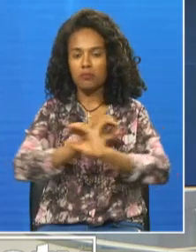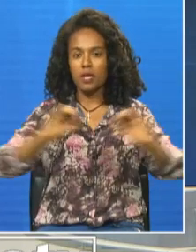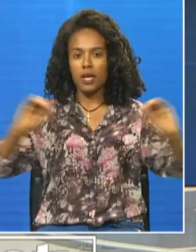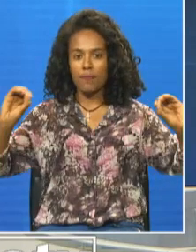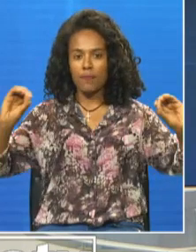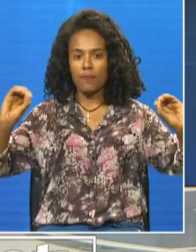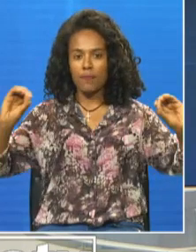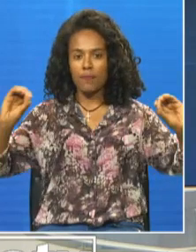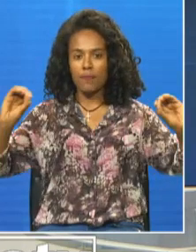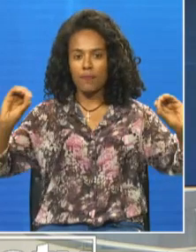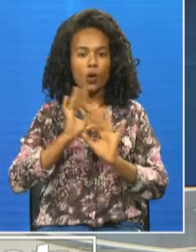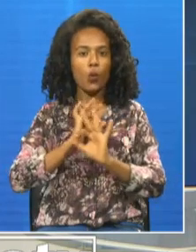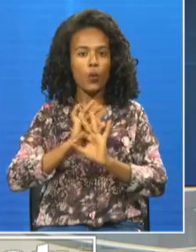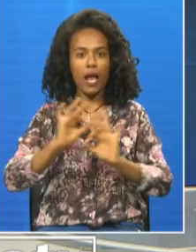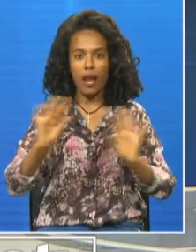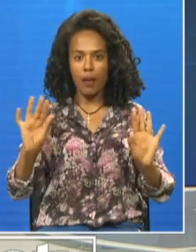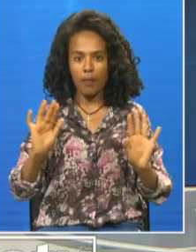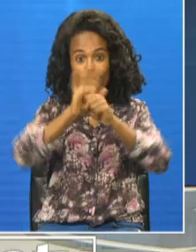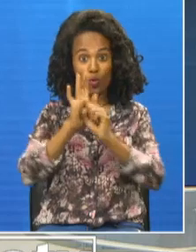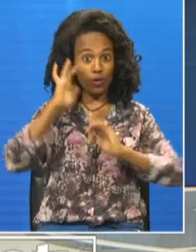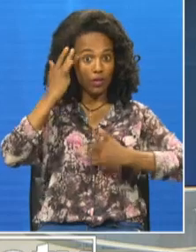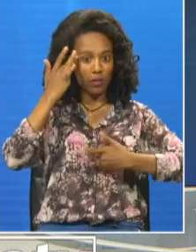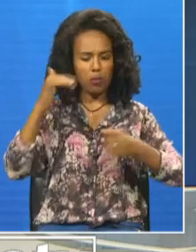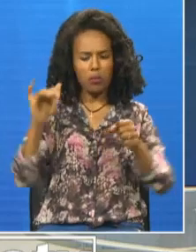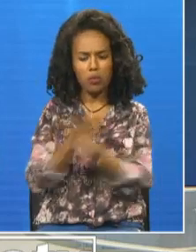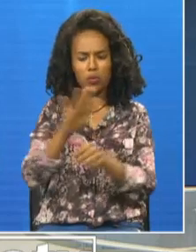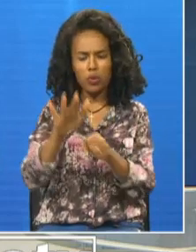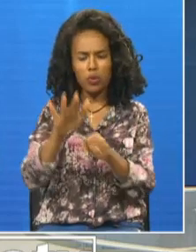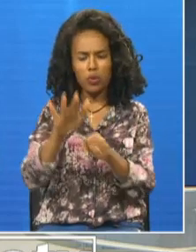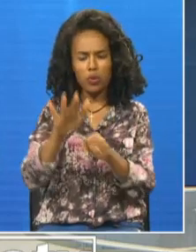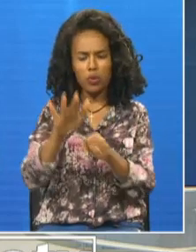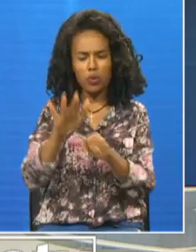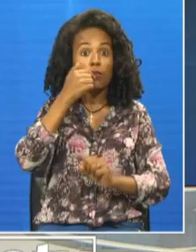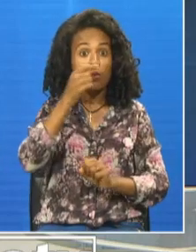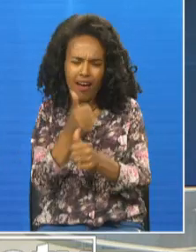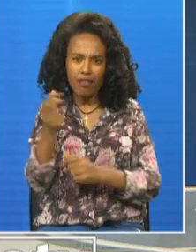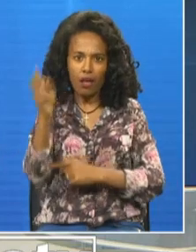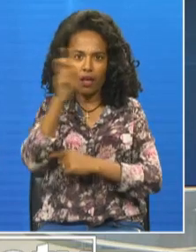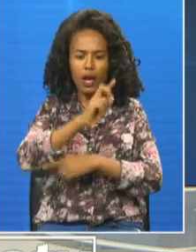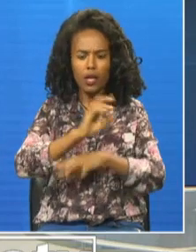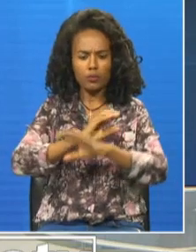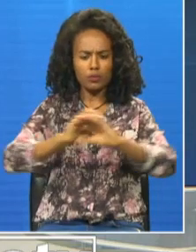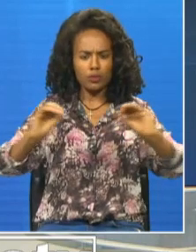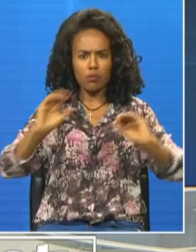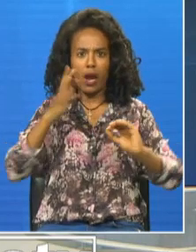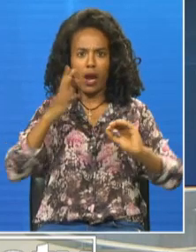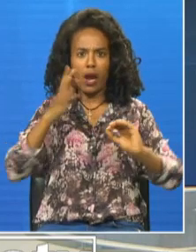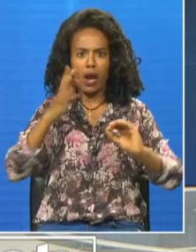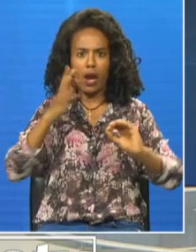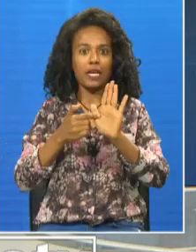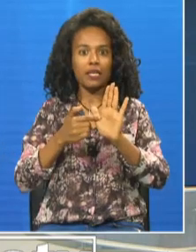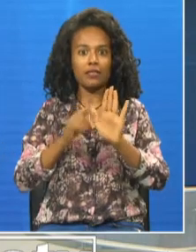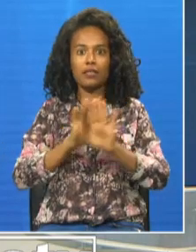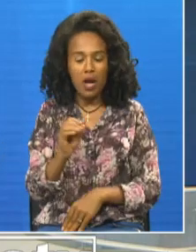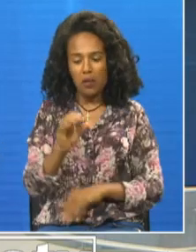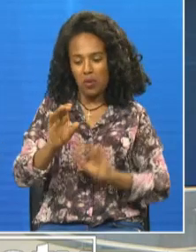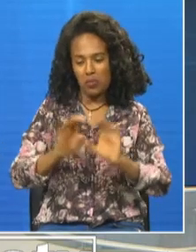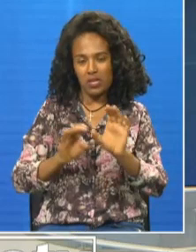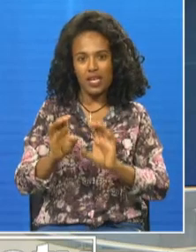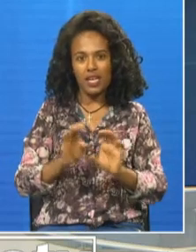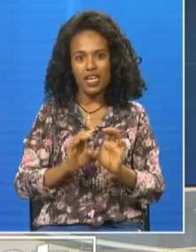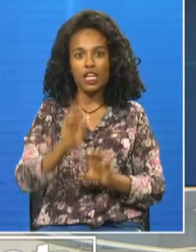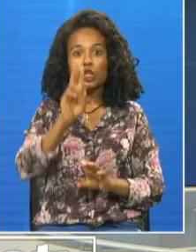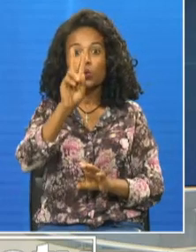ከውጭ ቱሪስቶችን ከምናስተዋውቅበት ጎን ለጎን በሰፊው ግን የሀገር ውስጥ ቱሪዝም ላይ ፎከስ አድርገን መስራት። ስለዚህ አንዱ የምንሰራው ስራ ከዚህ ከክልሎች ጋር